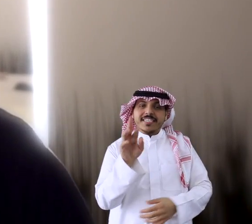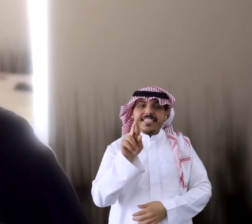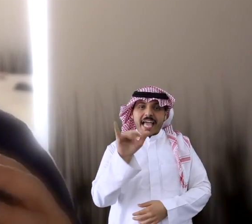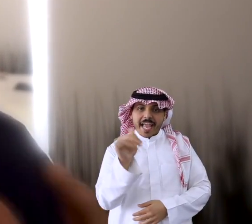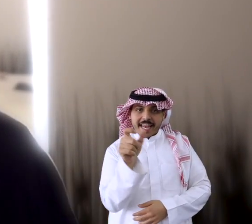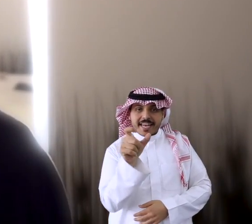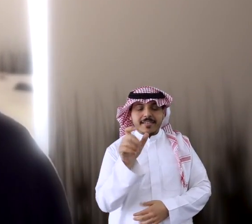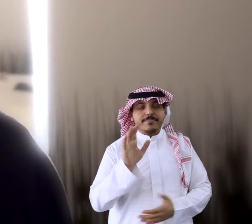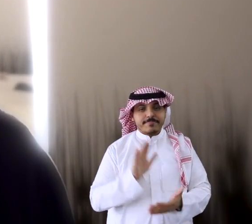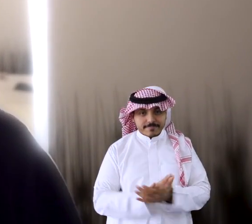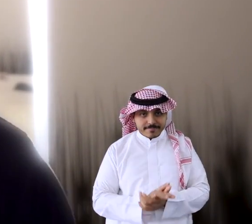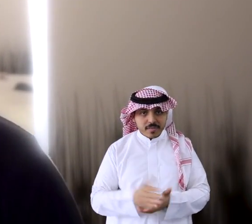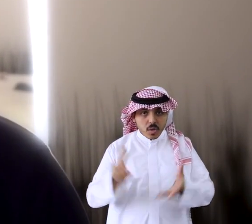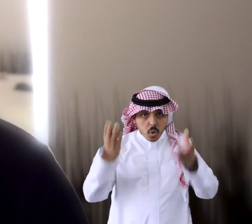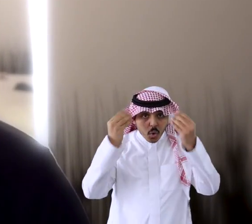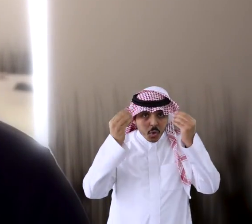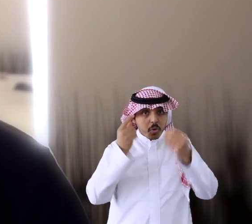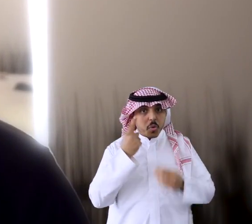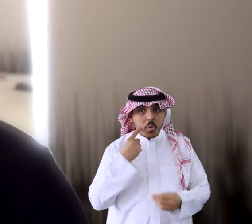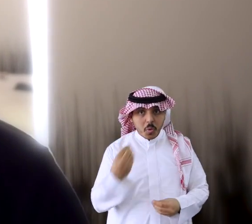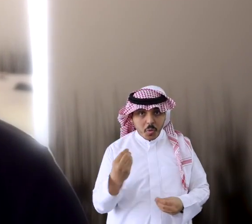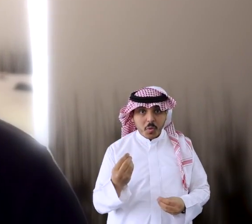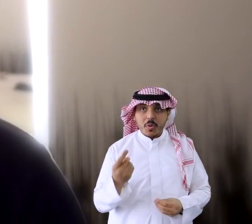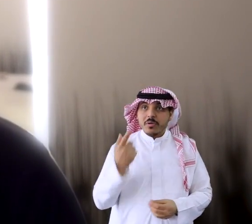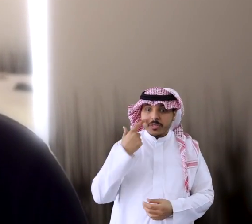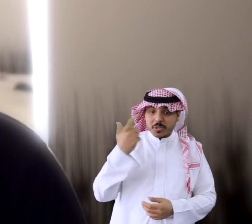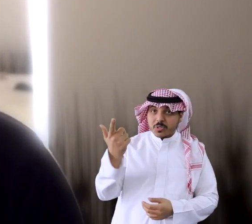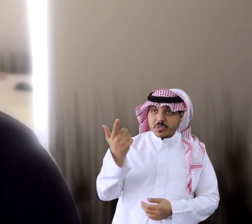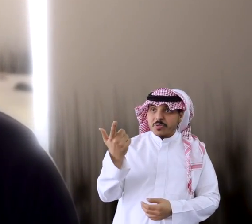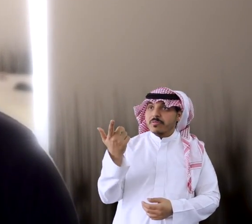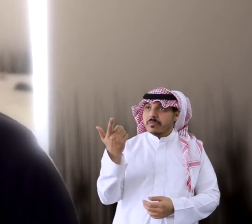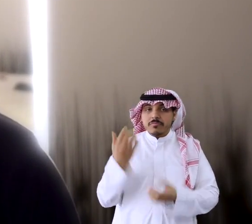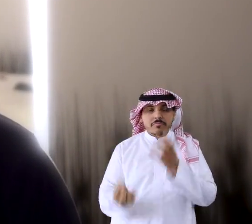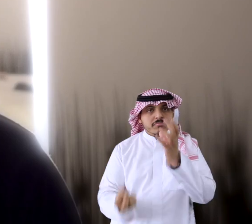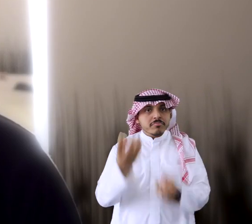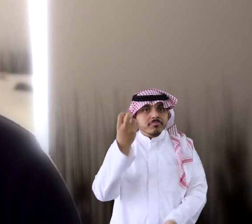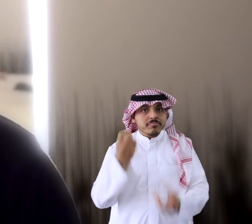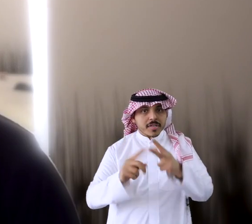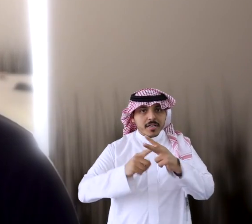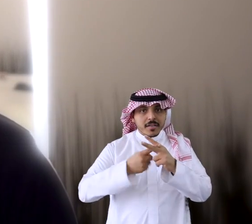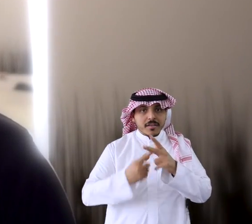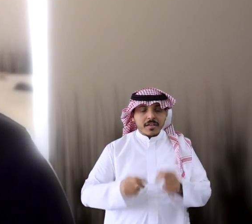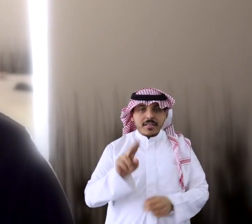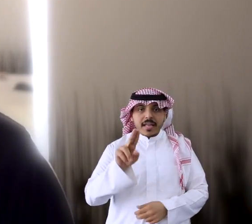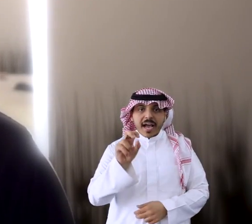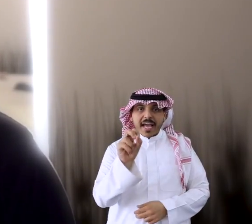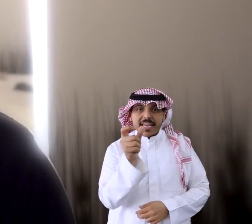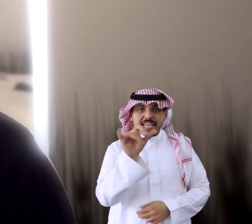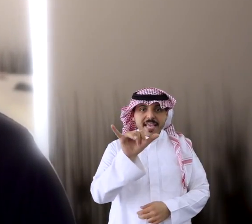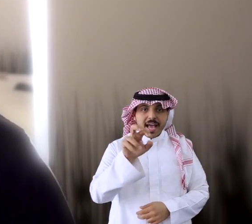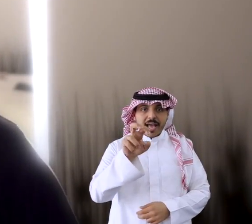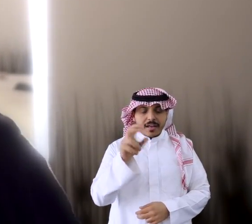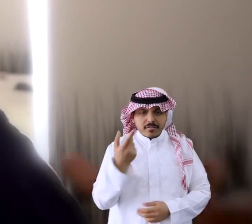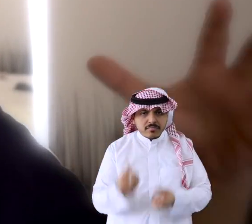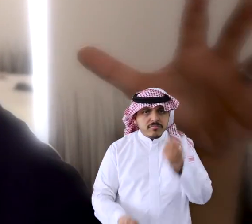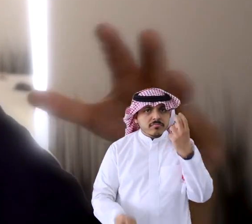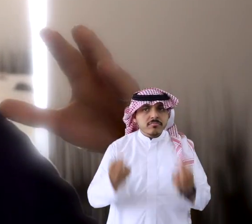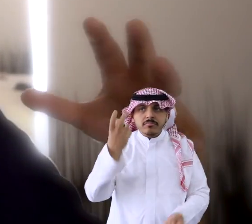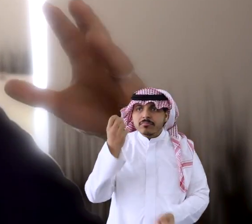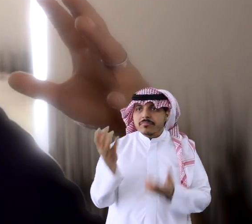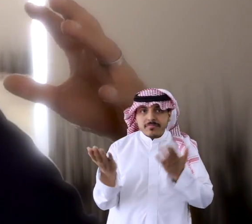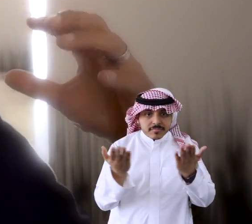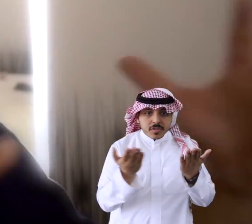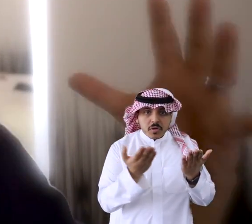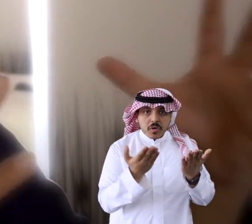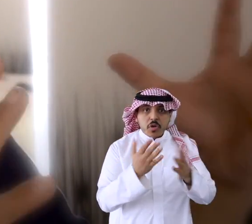العلوم وشيء جدا جميل. لما هنا في مؤتمر السي اس نرى الكثير من التقنيات اللي كانت كبيرة وأحجامها تشكل